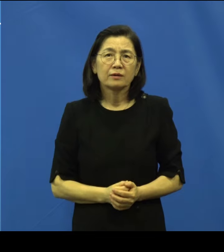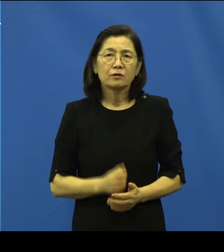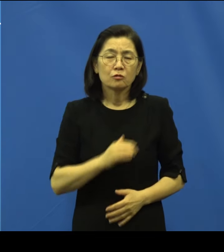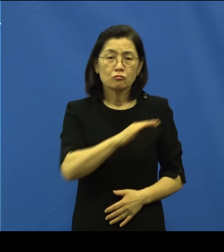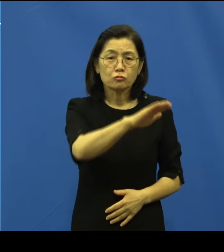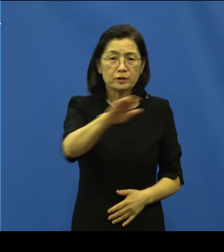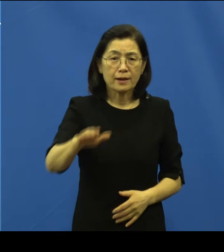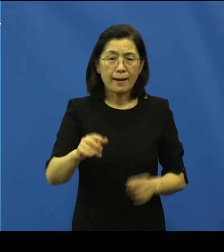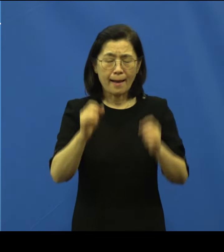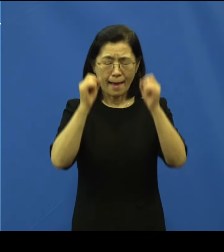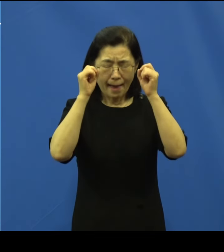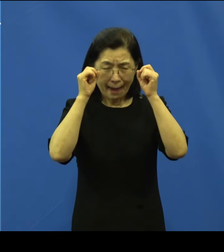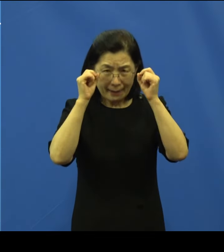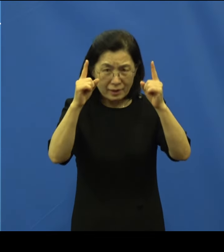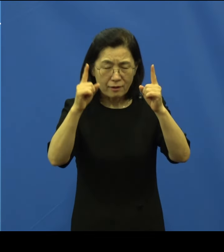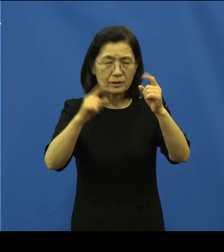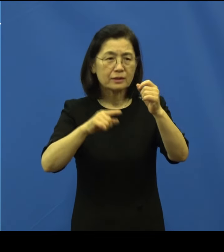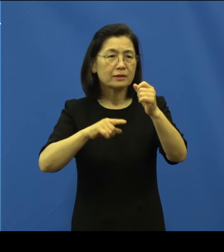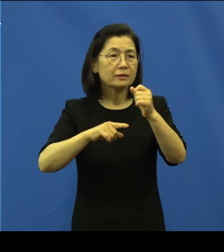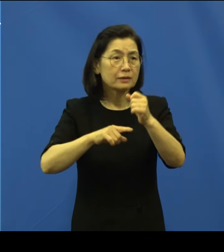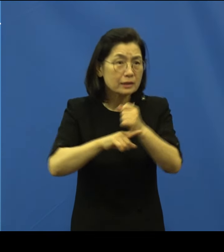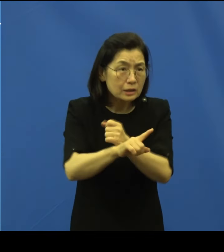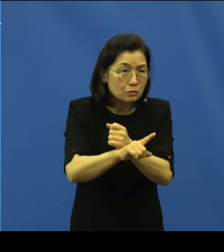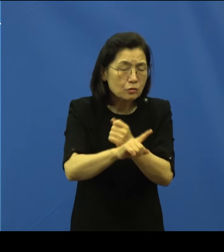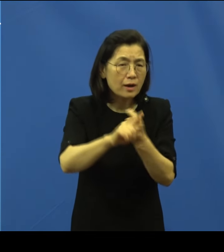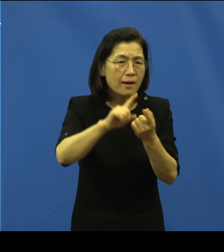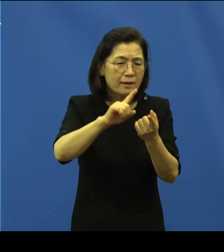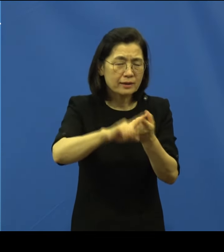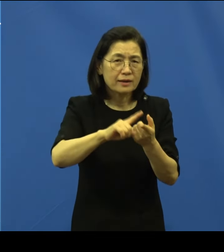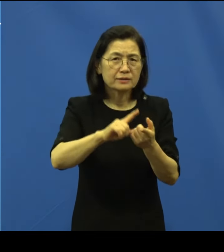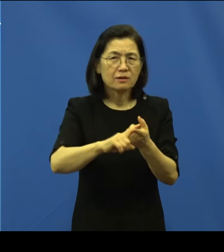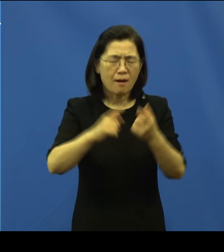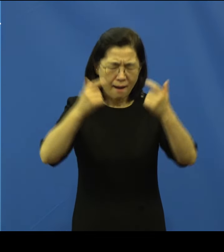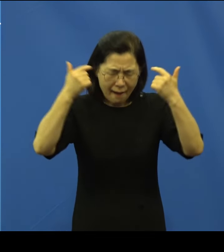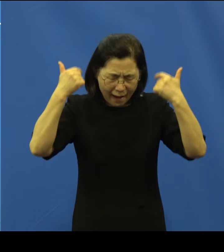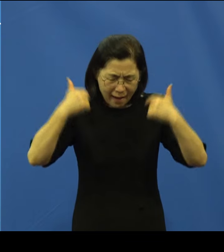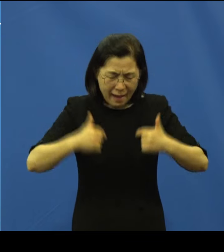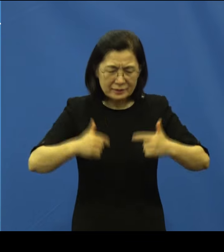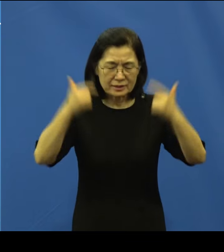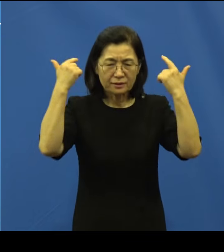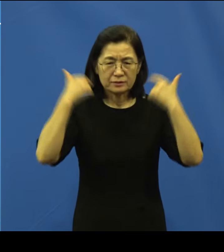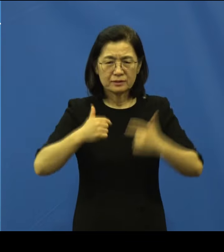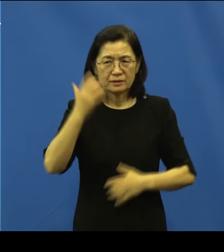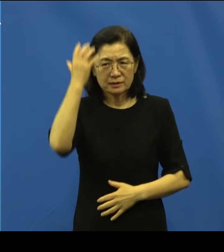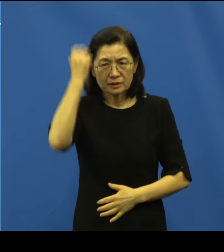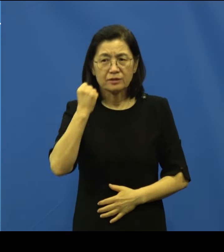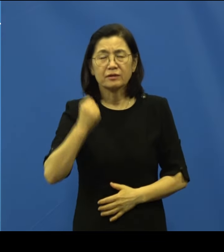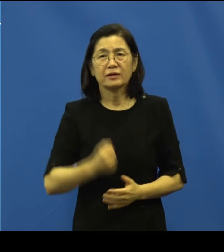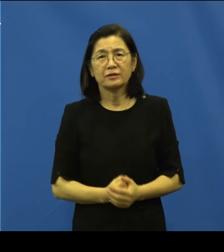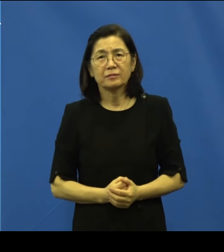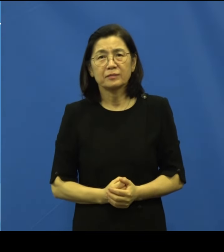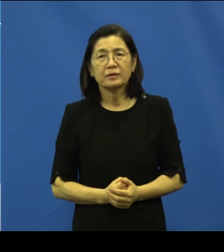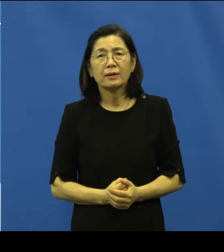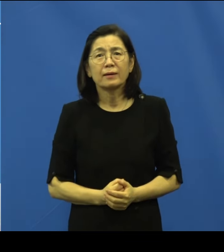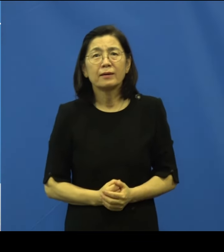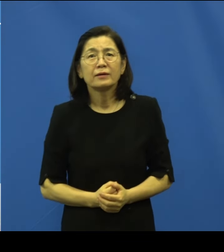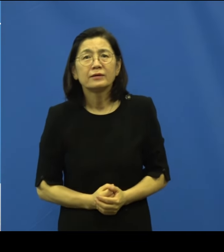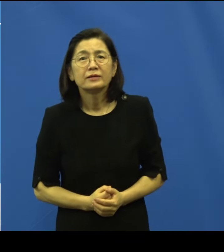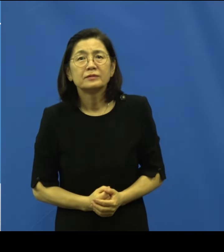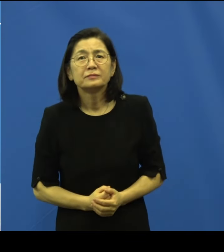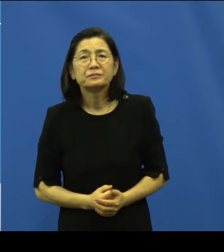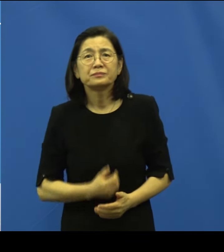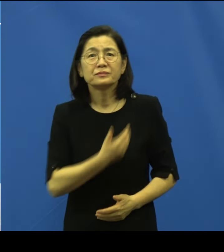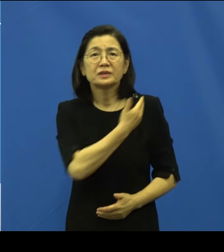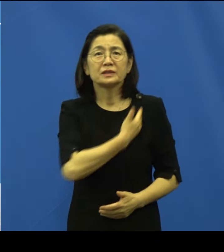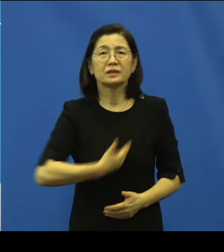우리가 깨어 있어야 되느냐, 그 얘기를 늘 하잖아. 깨어 있어야 된다, 깨어 있어야 된다. 마태복음 26장 40절